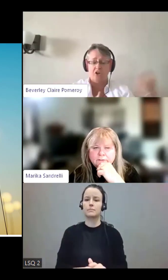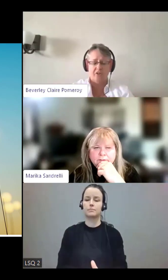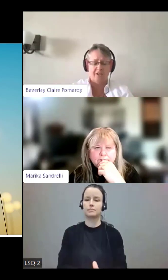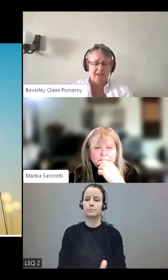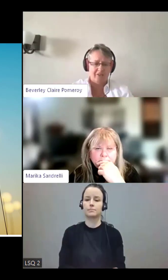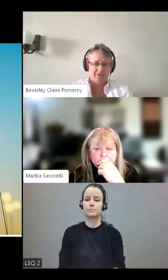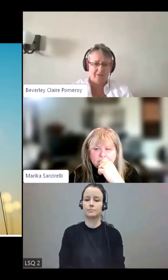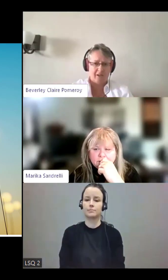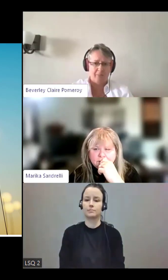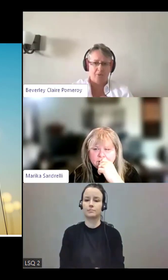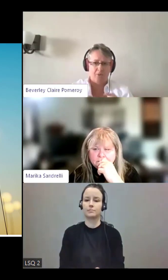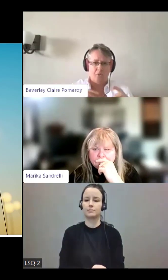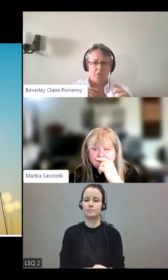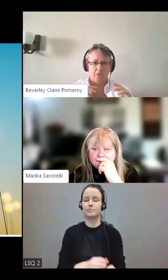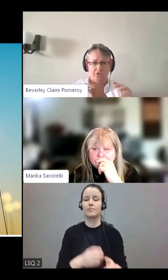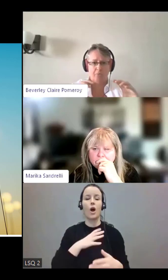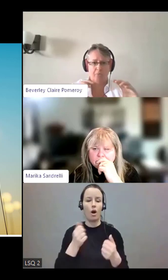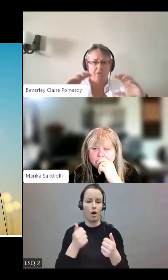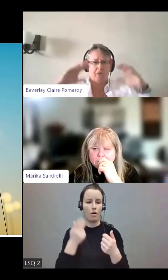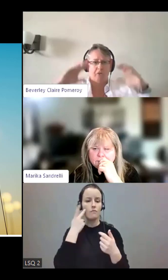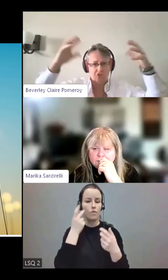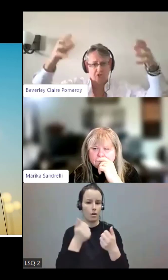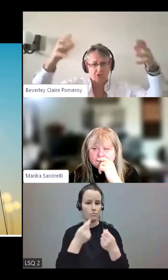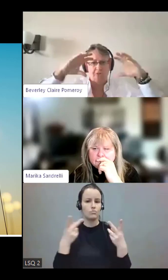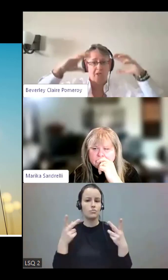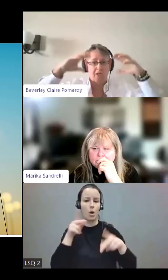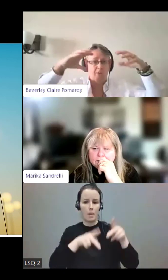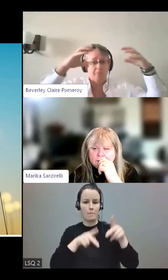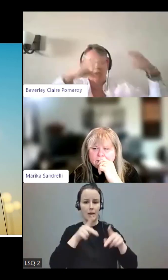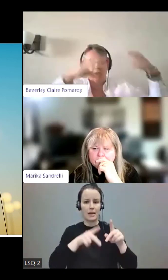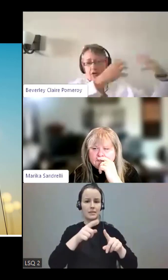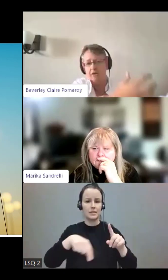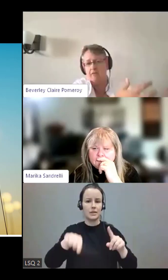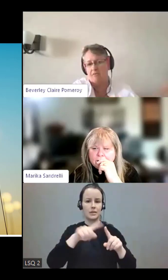Donc, si on regarde l'autre dossier, on